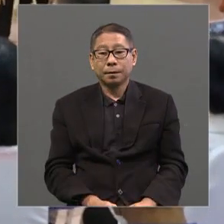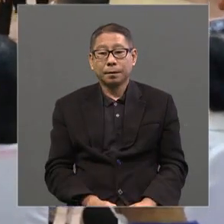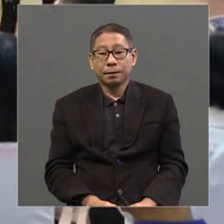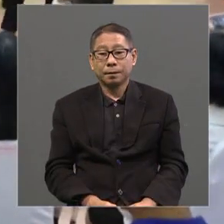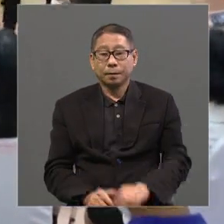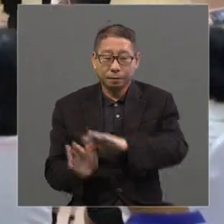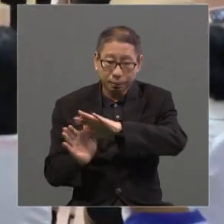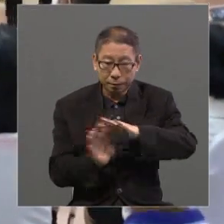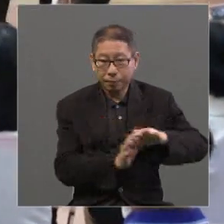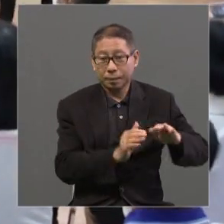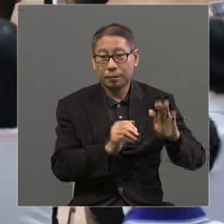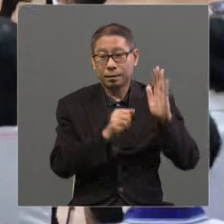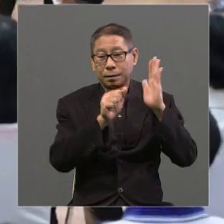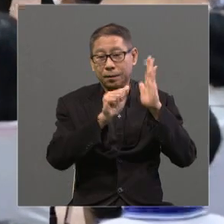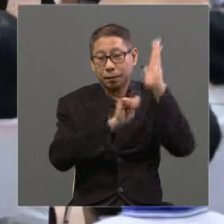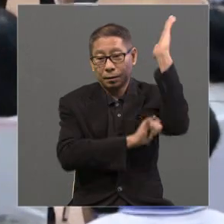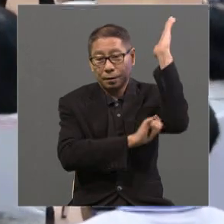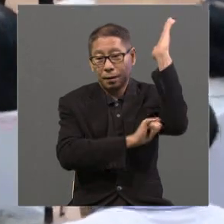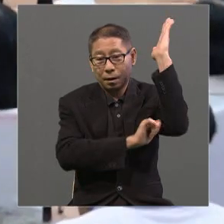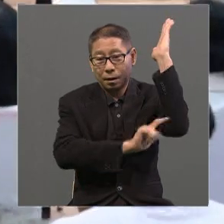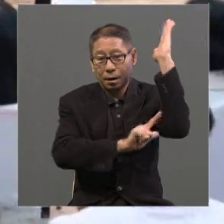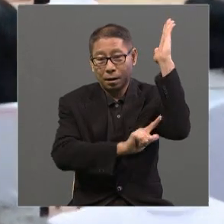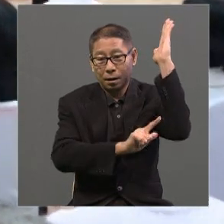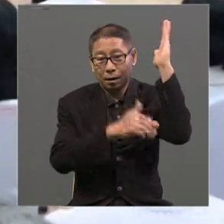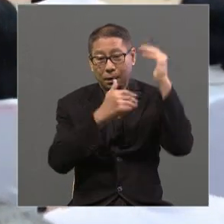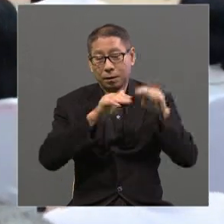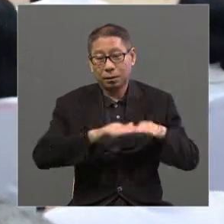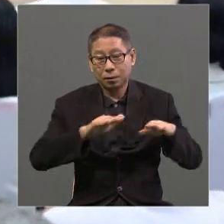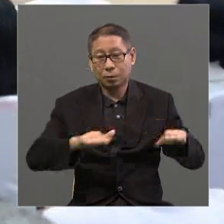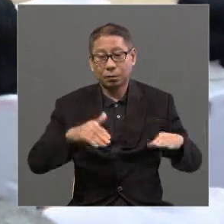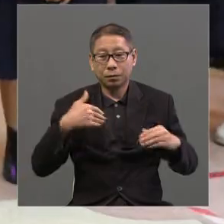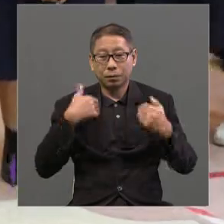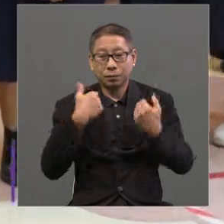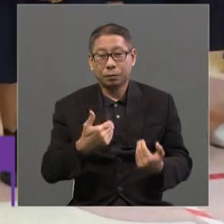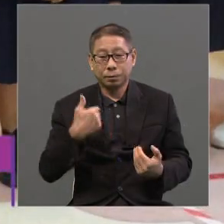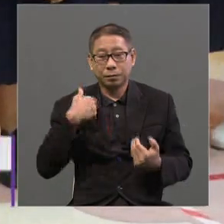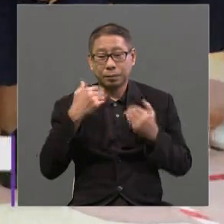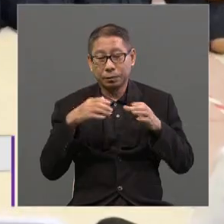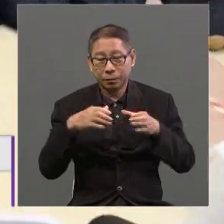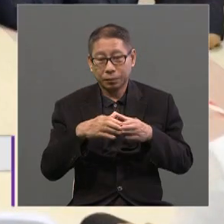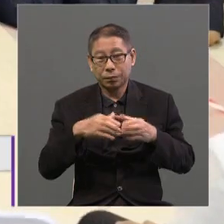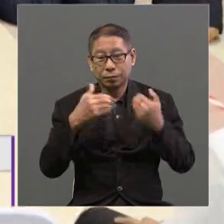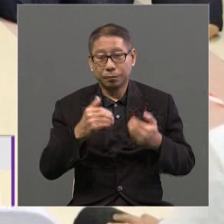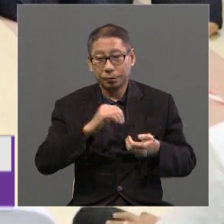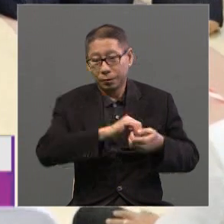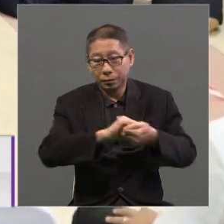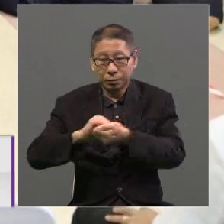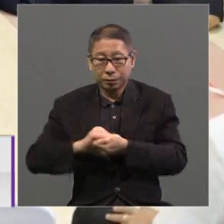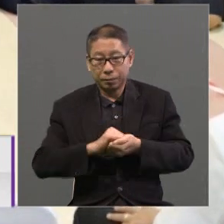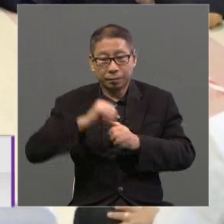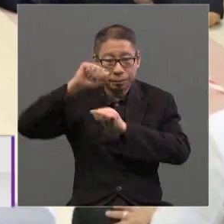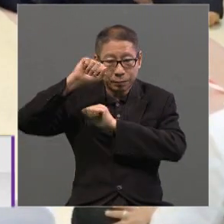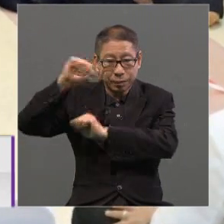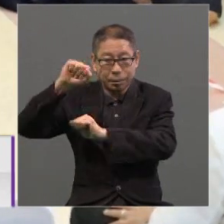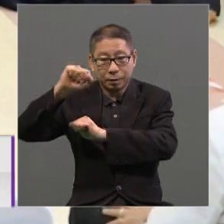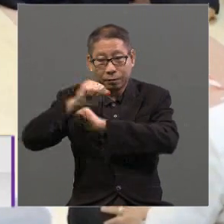ปิดท้ายที่จังหวัดยะลานะคะนี่หาน้องๆสมาชิก To Be Number One นะคะแล้วก็ยังมีอีกหลายหน่วยงานนะคะมาร่วมการประกาศเจตน